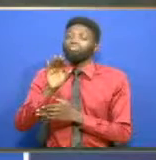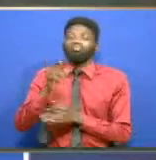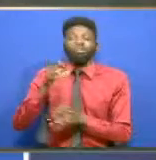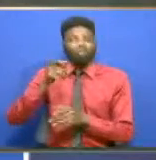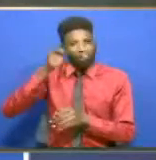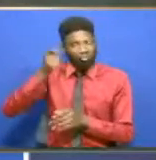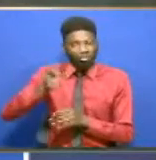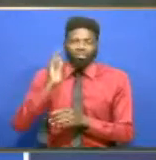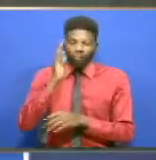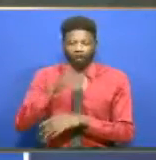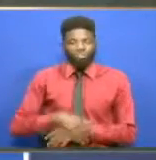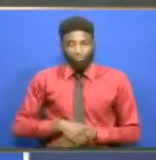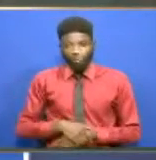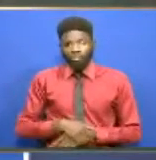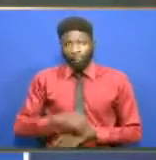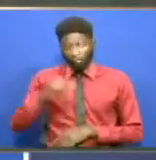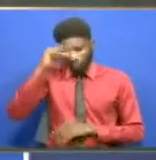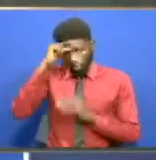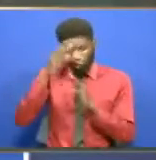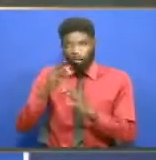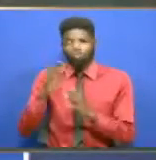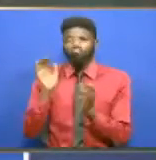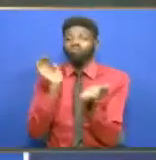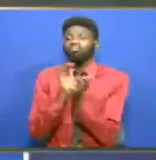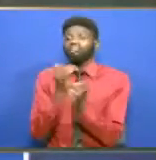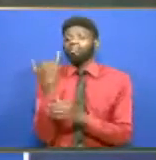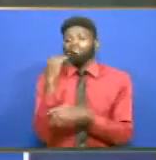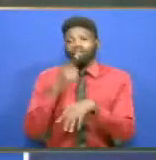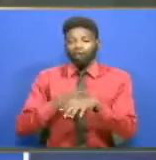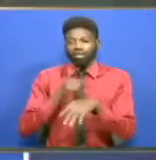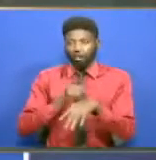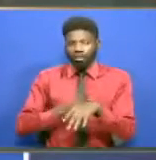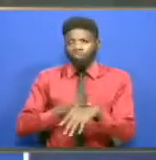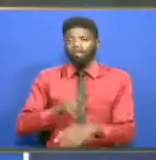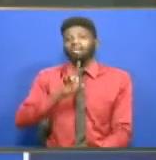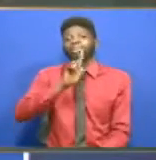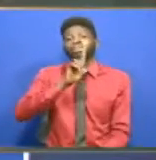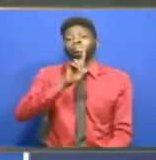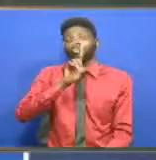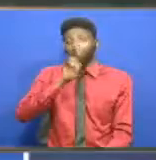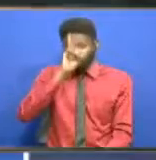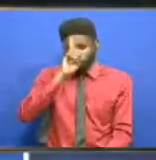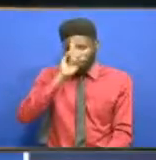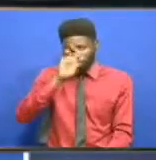jana baada ya kuhojiwa na makachero wa tume ya kukabiliana na ufisadi nchini EACC.